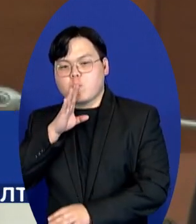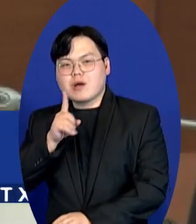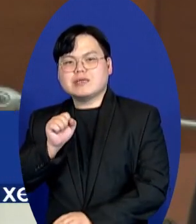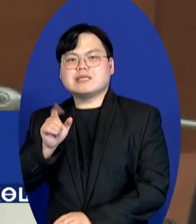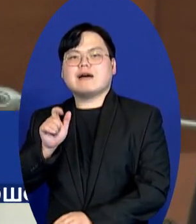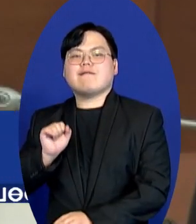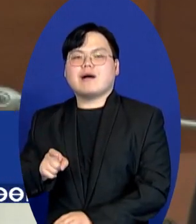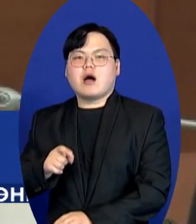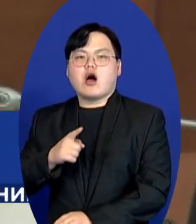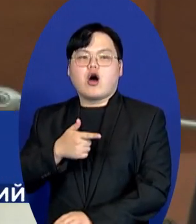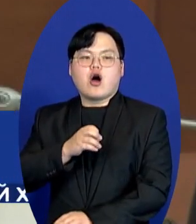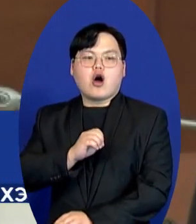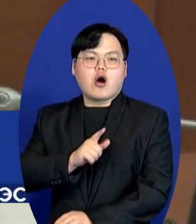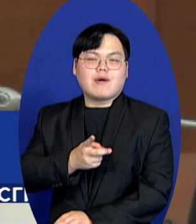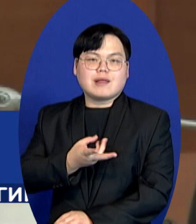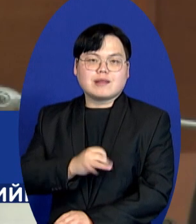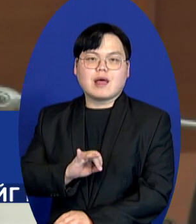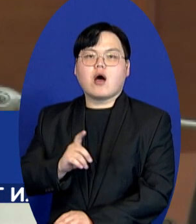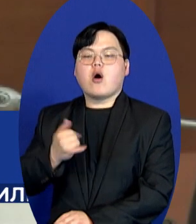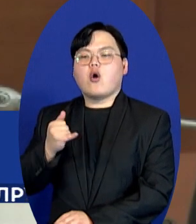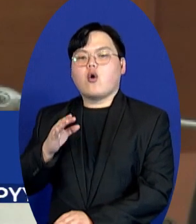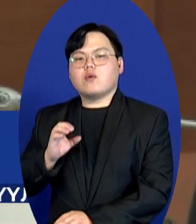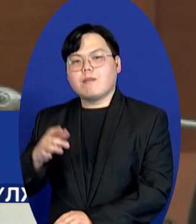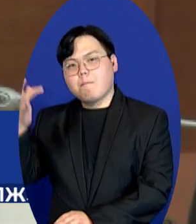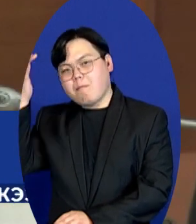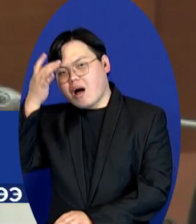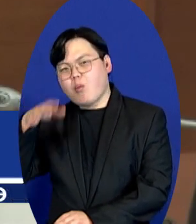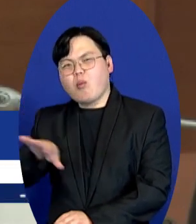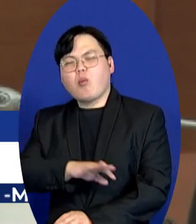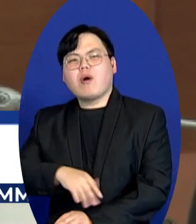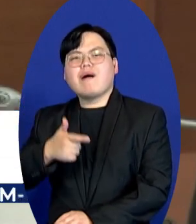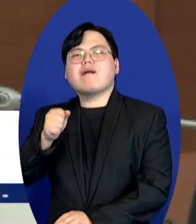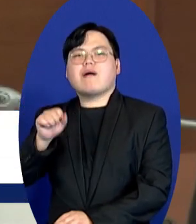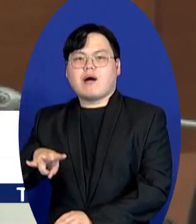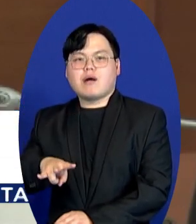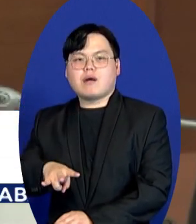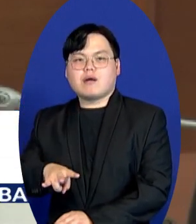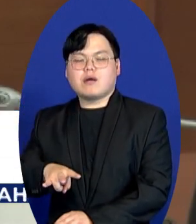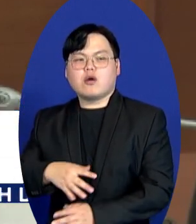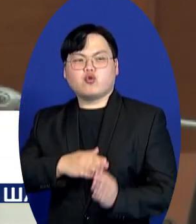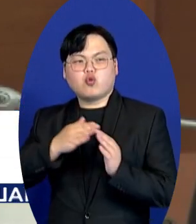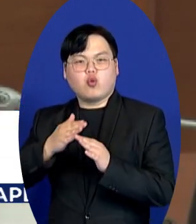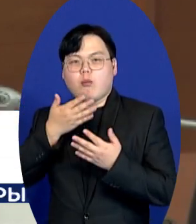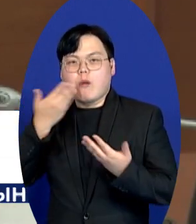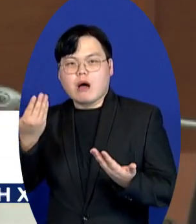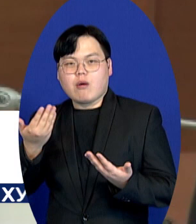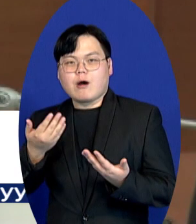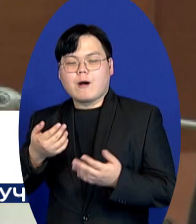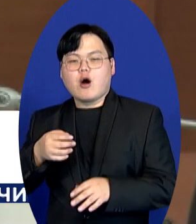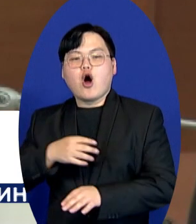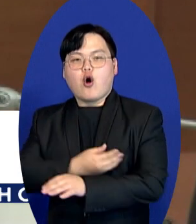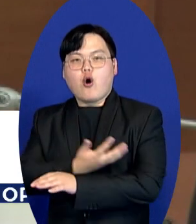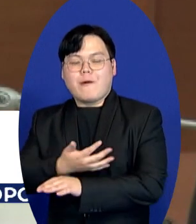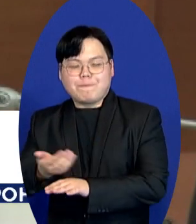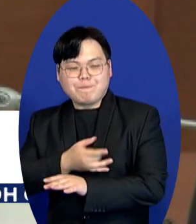гантаа, говалтаа гантаа, ус гантаа, баявилгийн гантаа. Нүүгээд отор нүүдэл хийгээд тэгээд одоо хаашаа нөхье. Хадлан бэлдээ, хадлан бэлдэх одоо